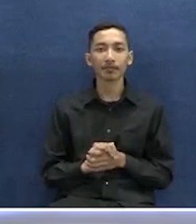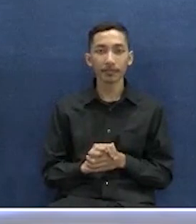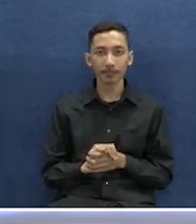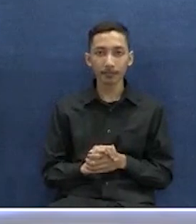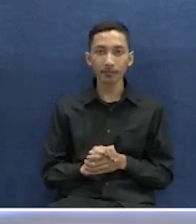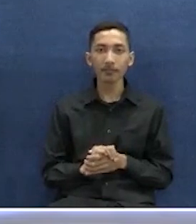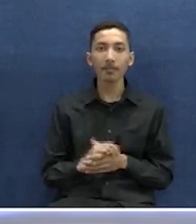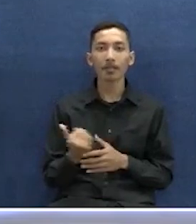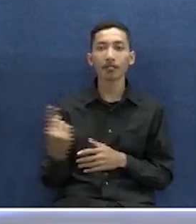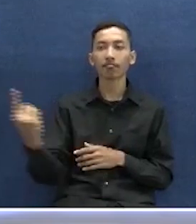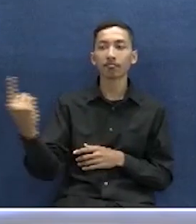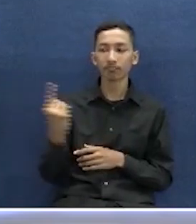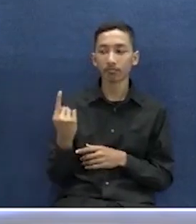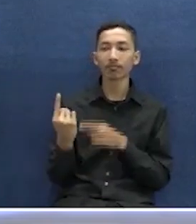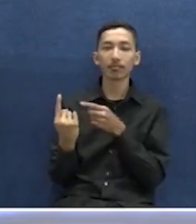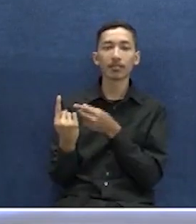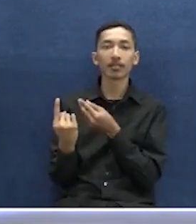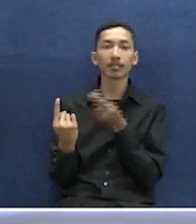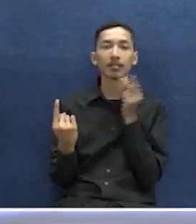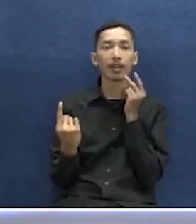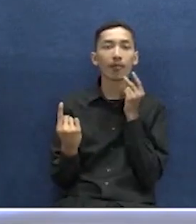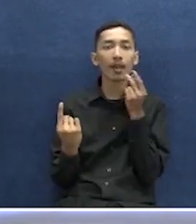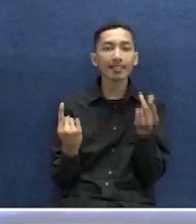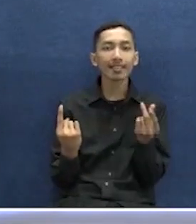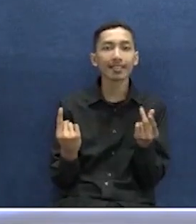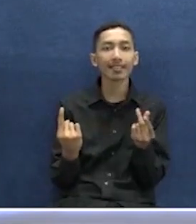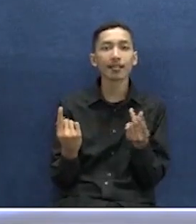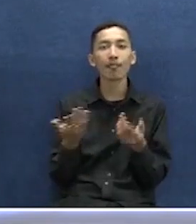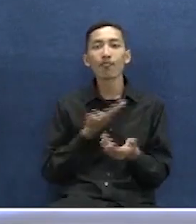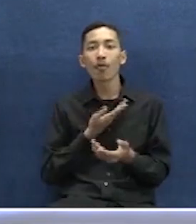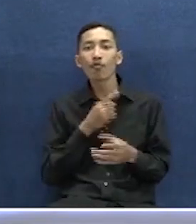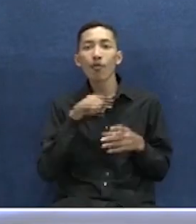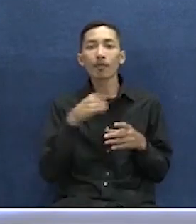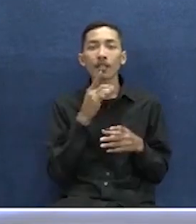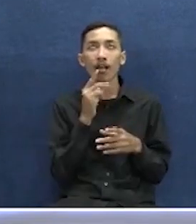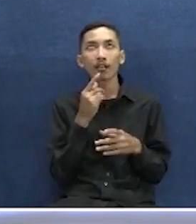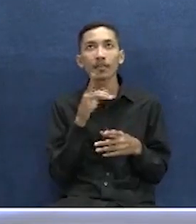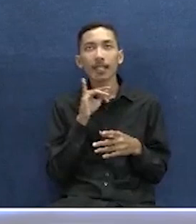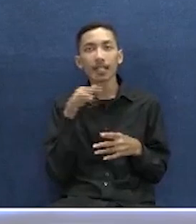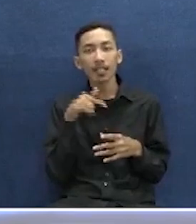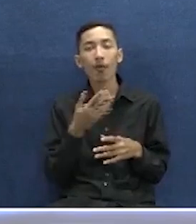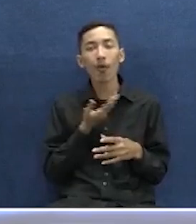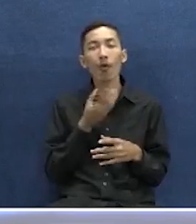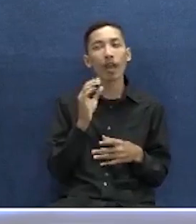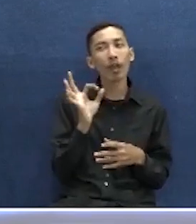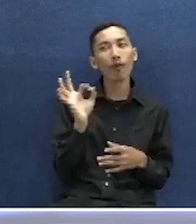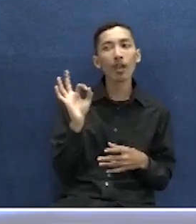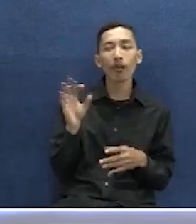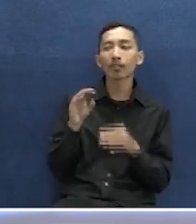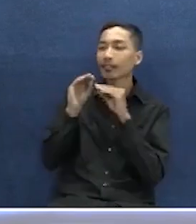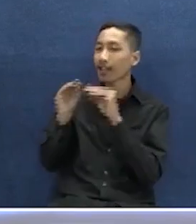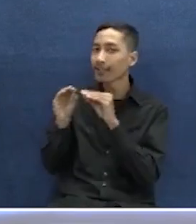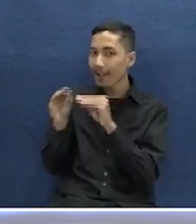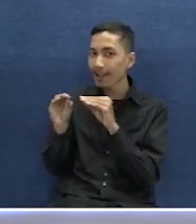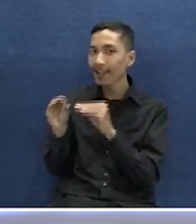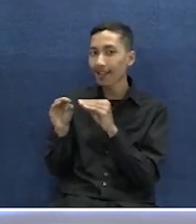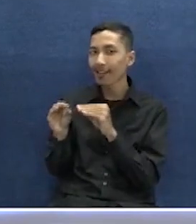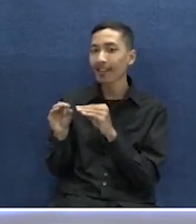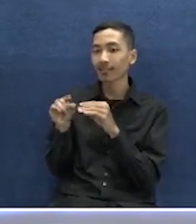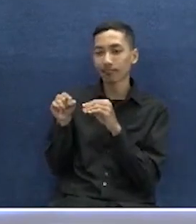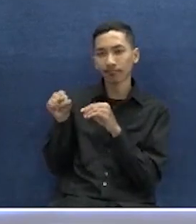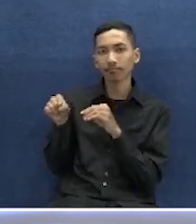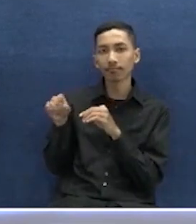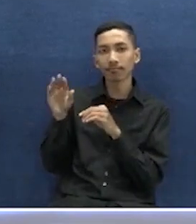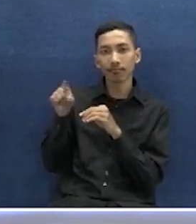iya sih jadi orang kita makin terlatih akan Makin hebat makin bisa bikinnya merekanya